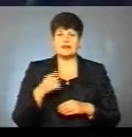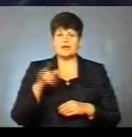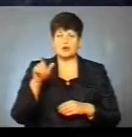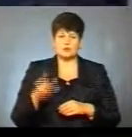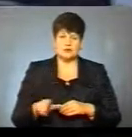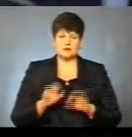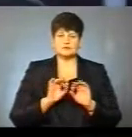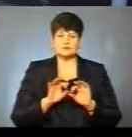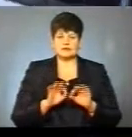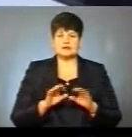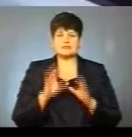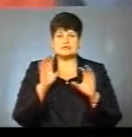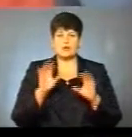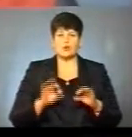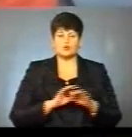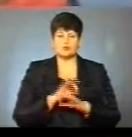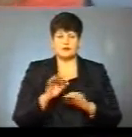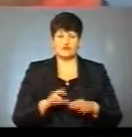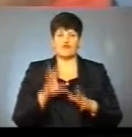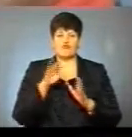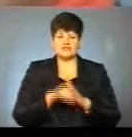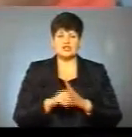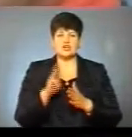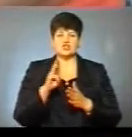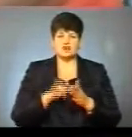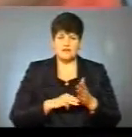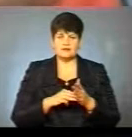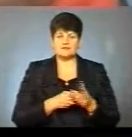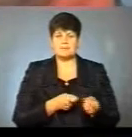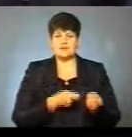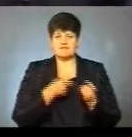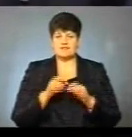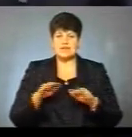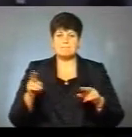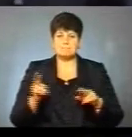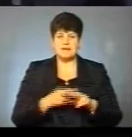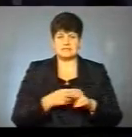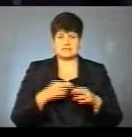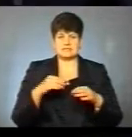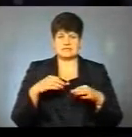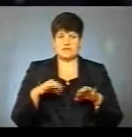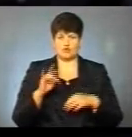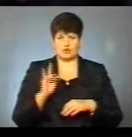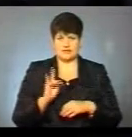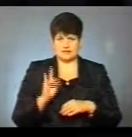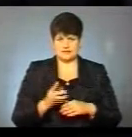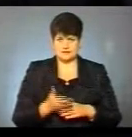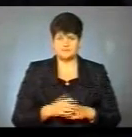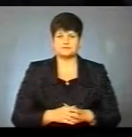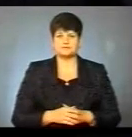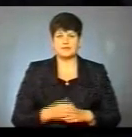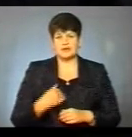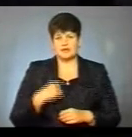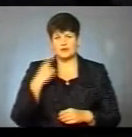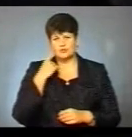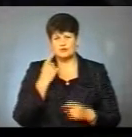Навроцька прокоментувала законопроєкт проведення штрафів за перевезення дітей без автокрісла так. Я думаю, що це